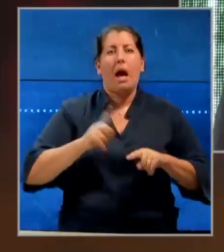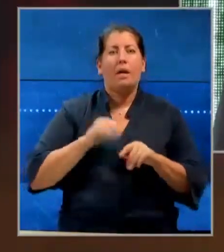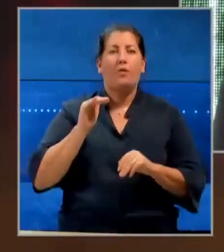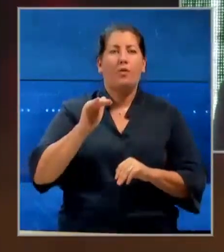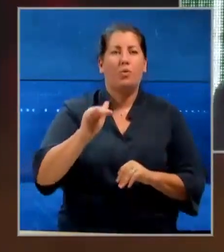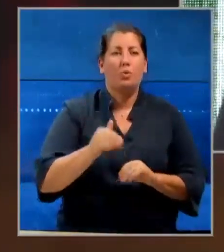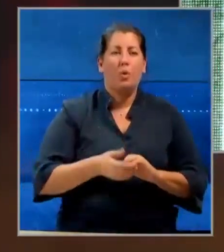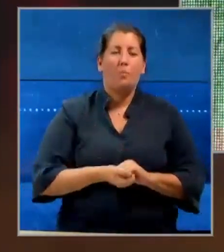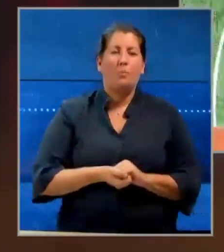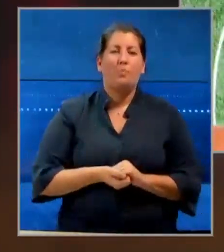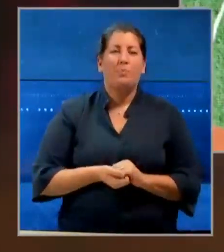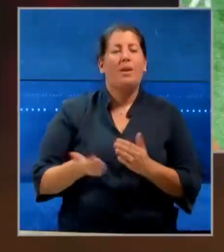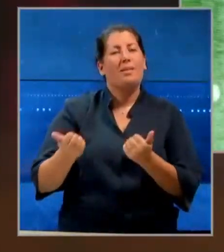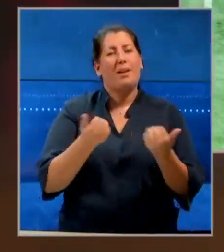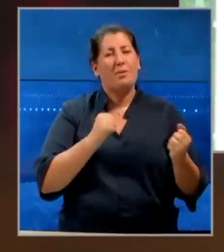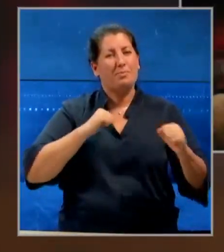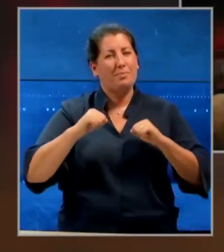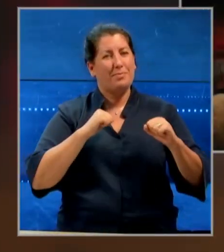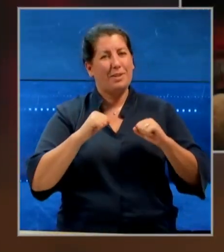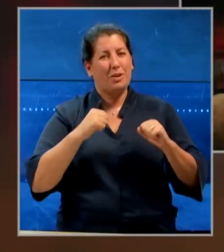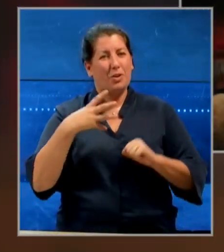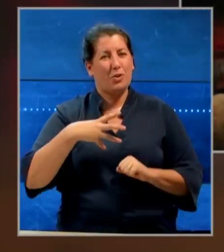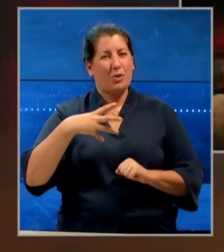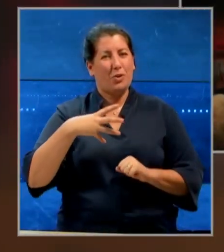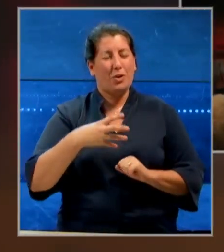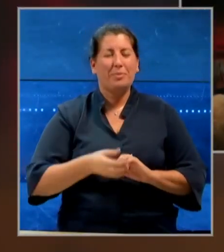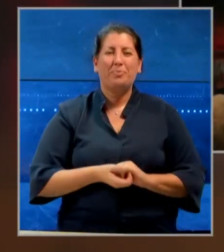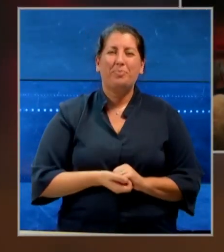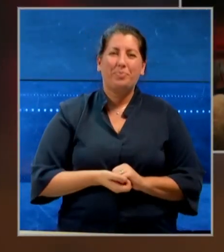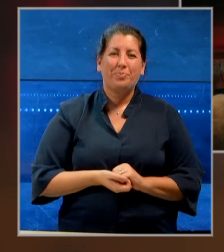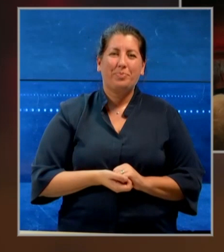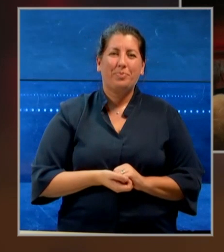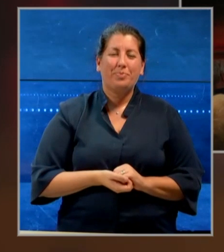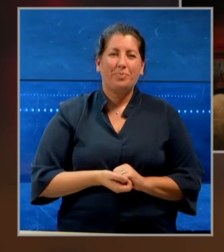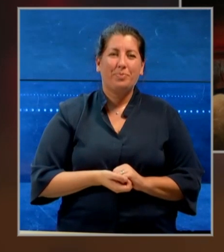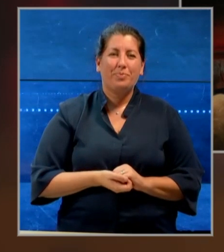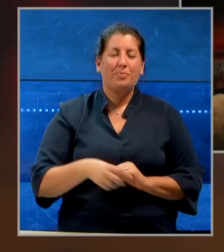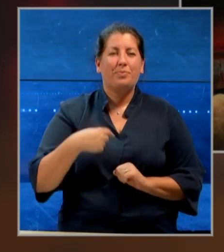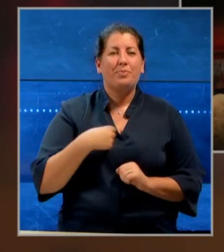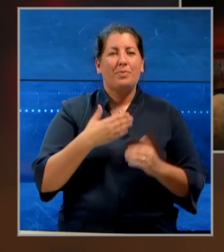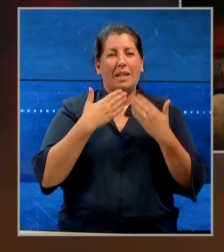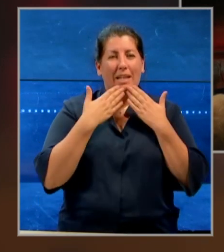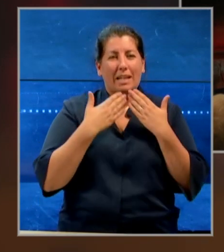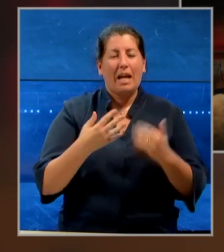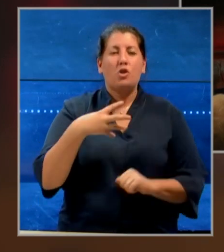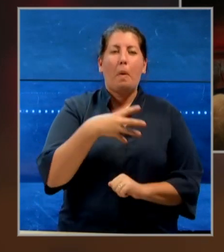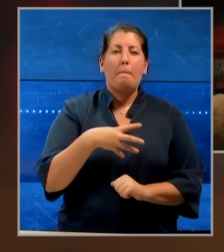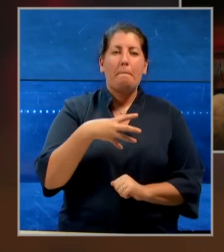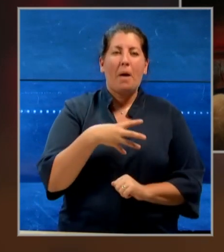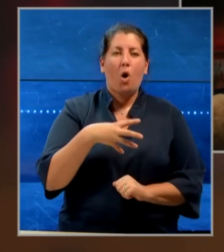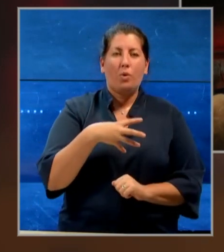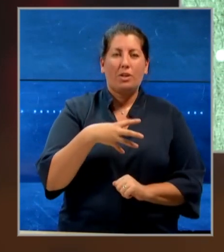salutare il direttore Magalini? Ecco qui. Buonasera. Per la foto ricordo. Io ringrazio Maurizio, il mio